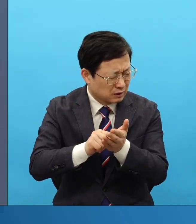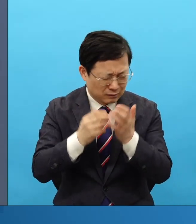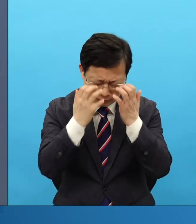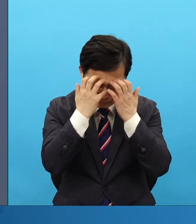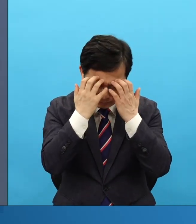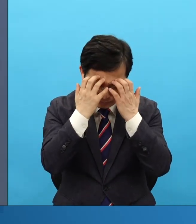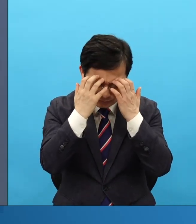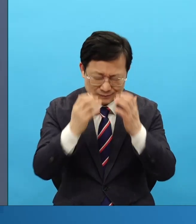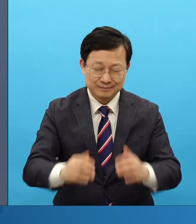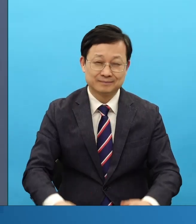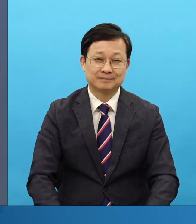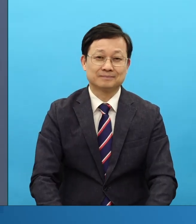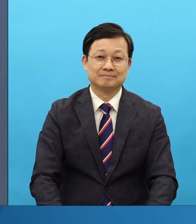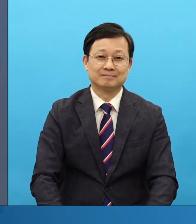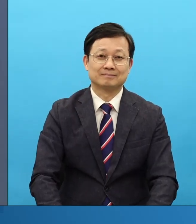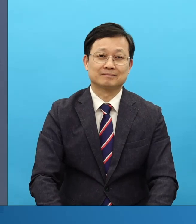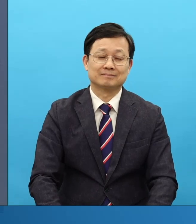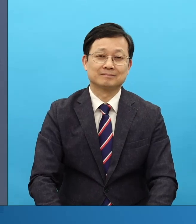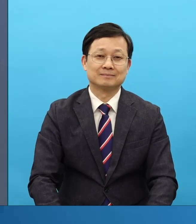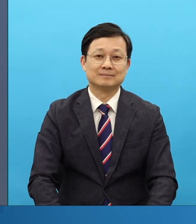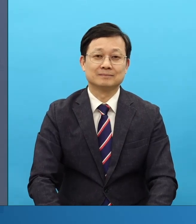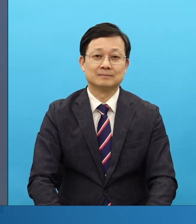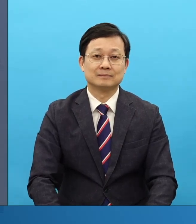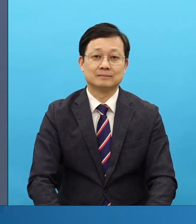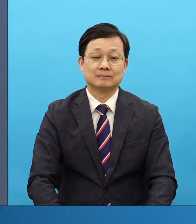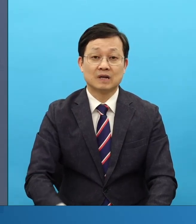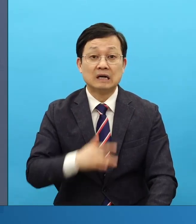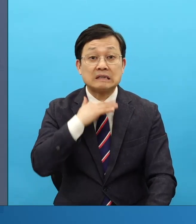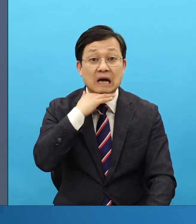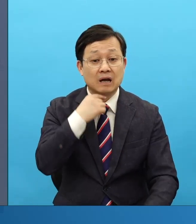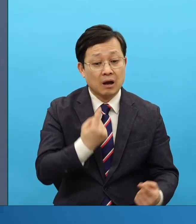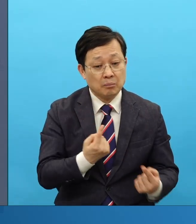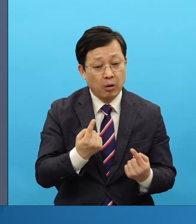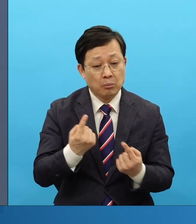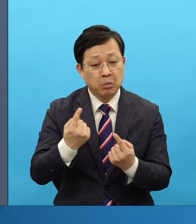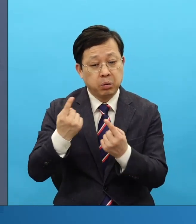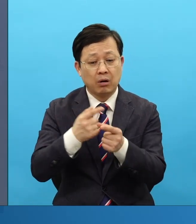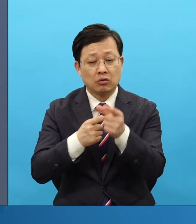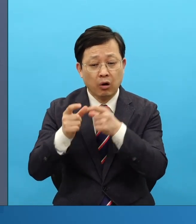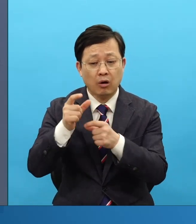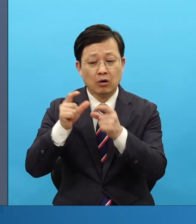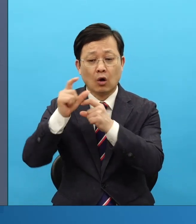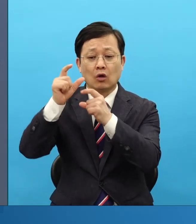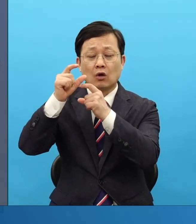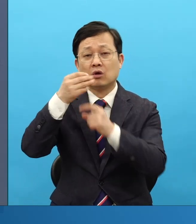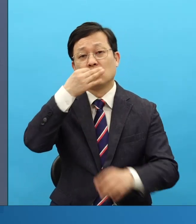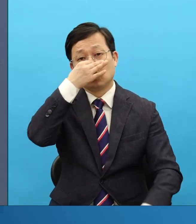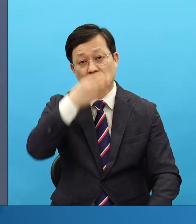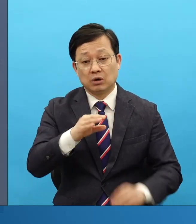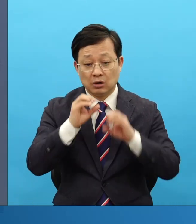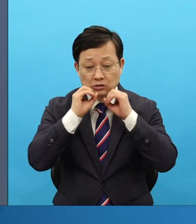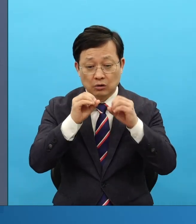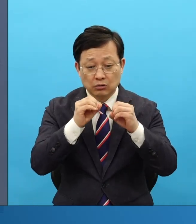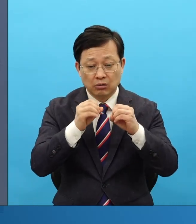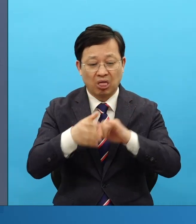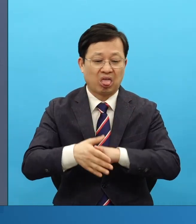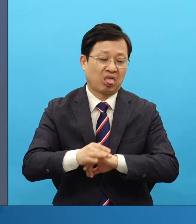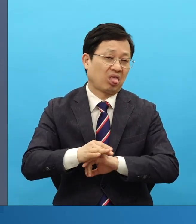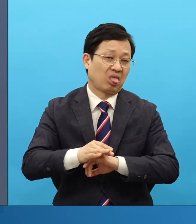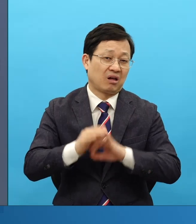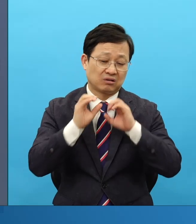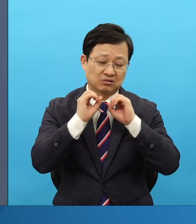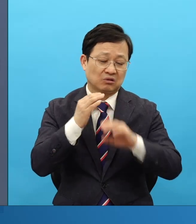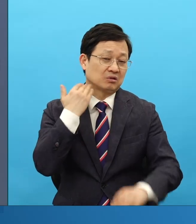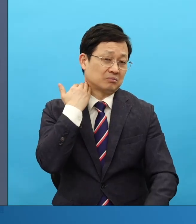lives inside the spiritual problems and then end our 나이가 lives. 들어가면 들어갈수록 더 어려워요. 전도할 수 없어요. And it becomes even more difficult the older that you get. You can't